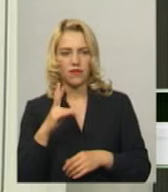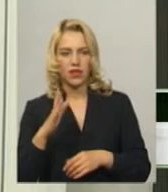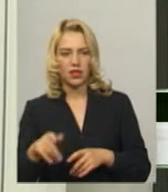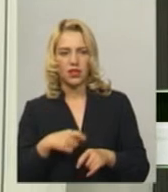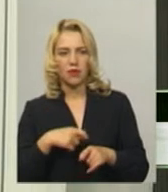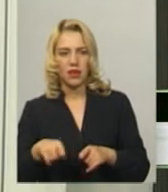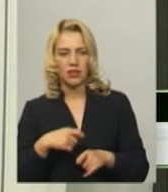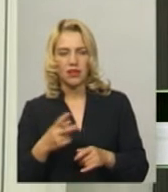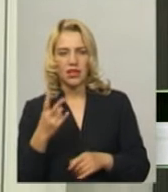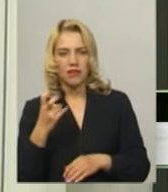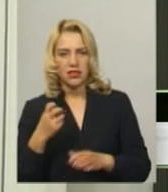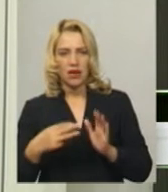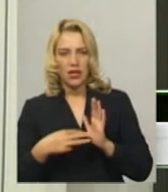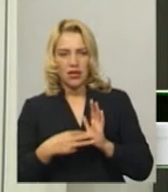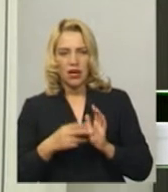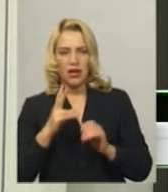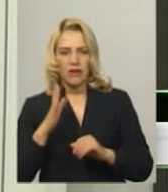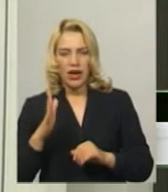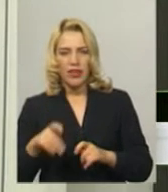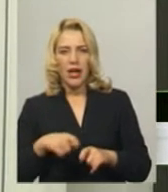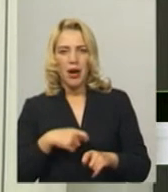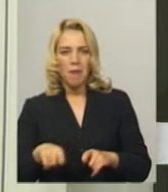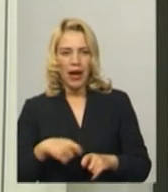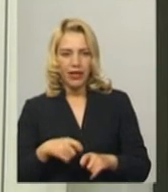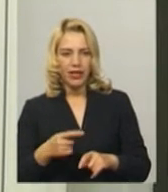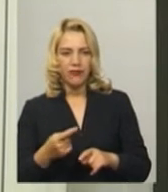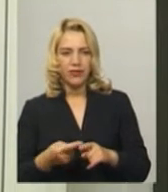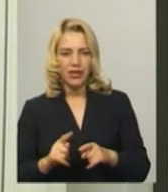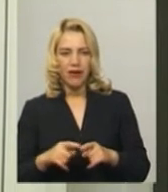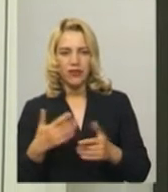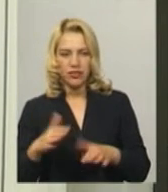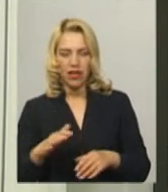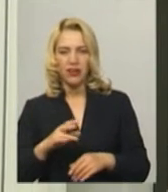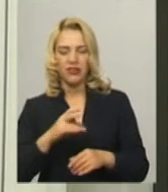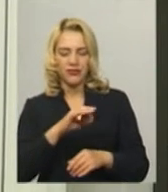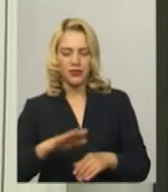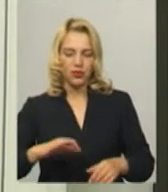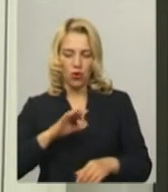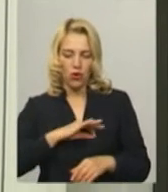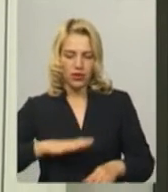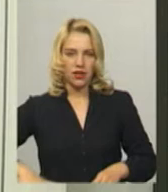метрів. 208 квадратних метрів – це вже корисної площі,